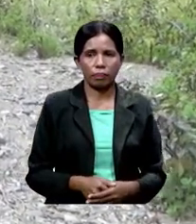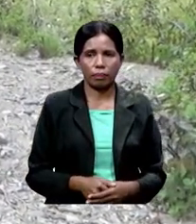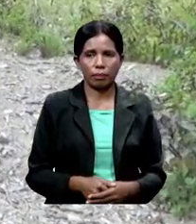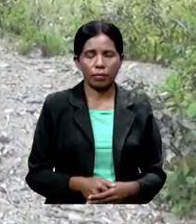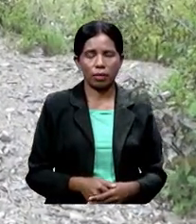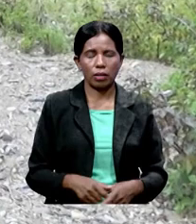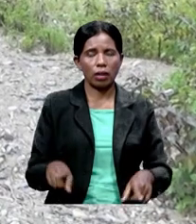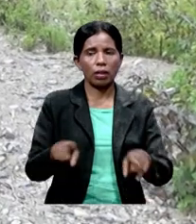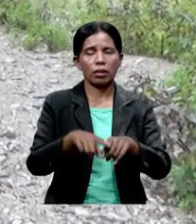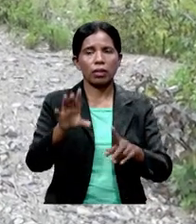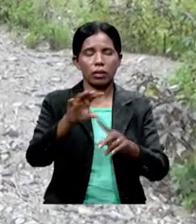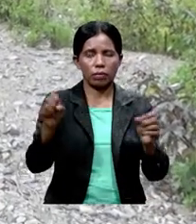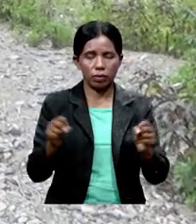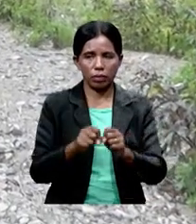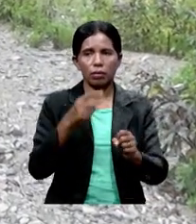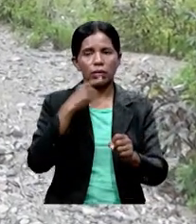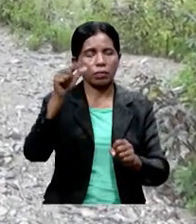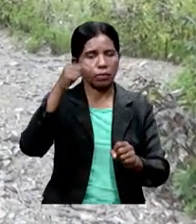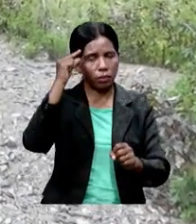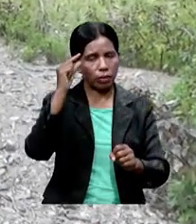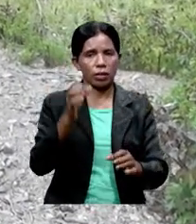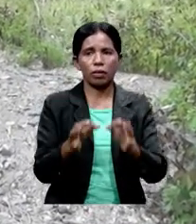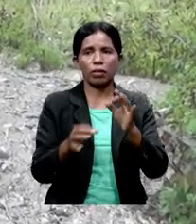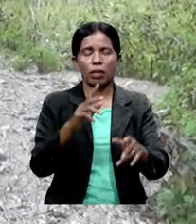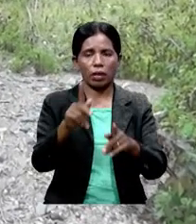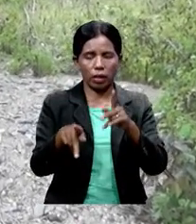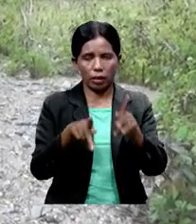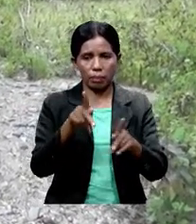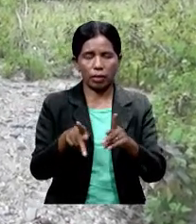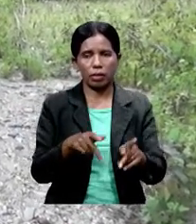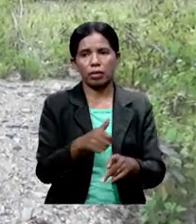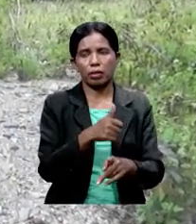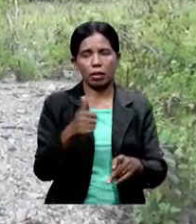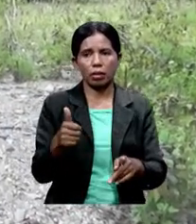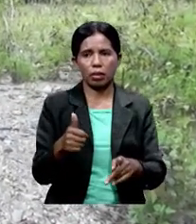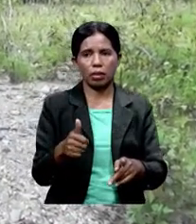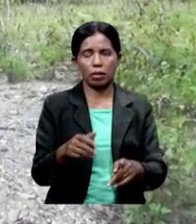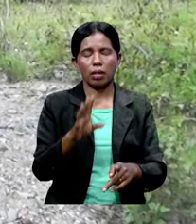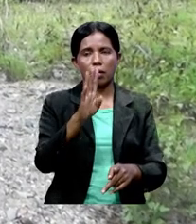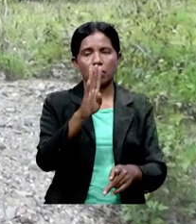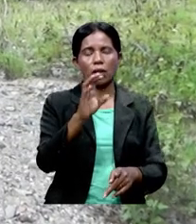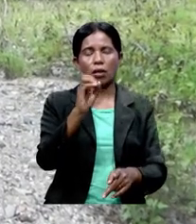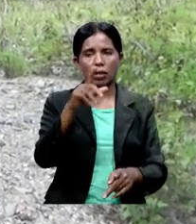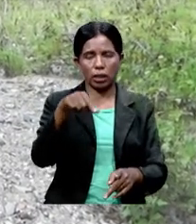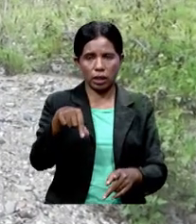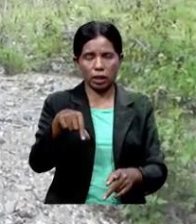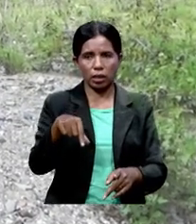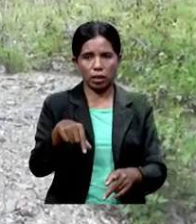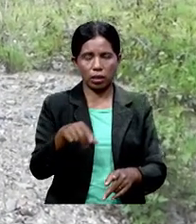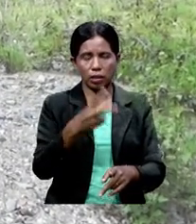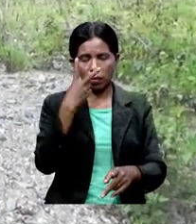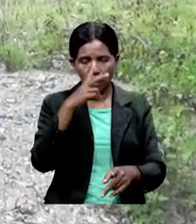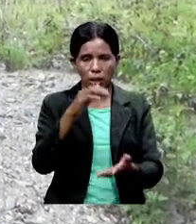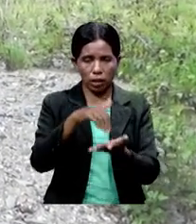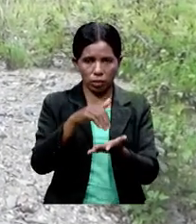lokal, ami se sujer ba gubernu, ida ne karik he maruma ba hatama ne bioki karik, tenki studa par hare dia, tenki ba normali ja